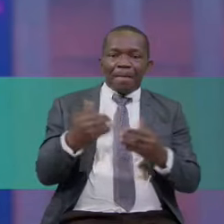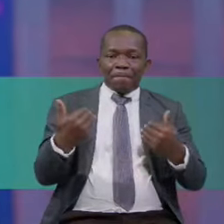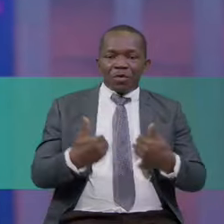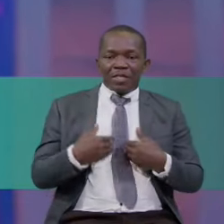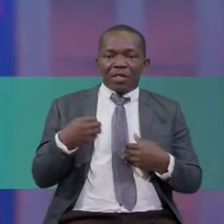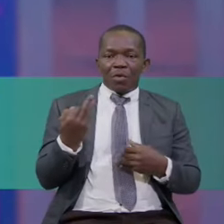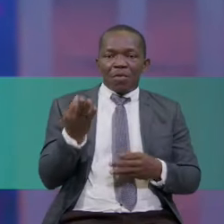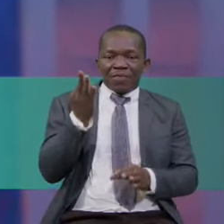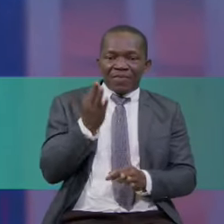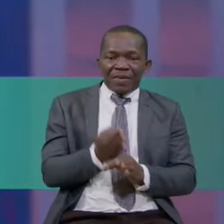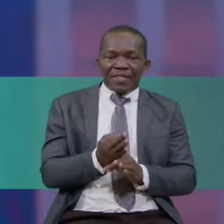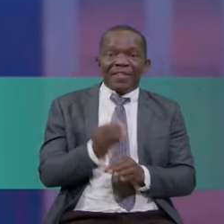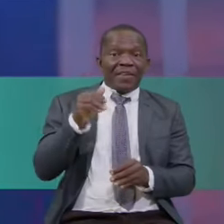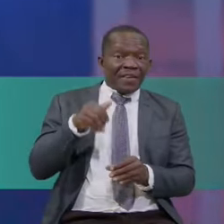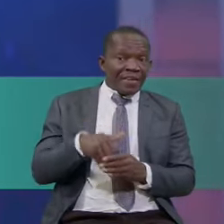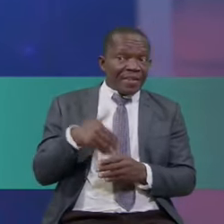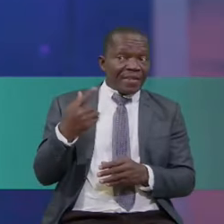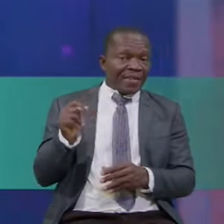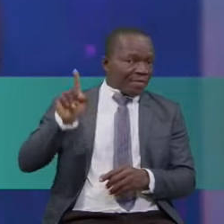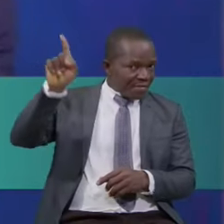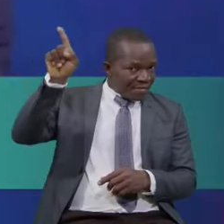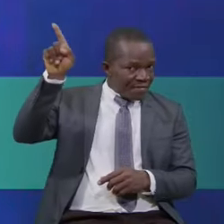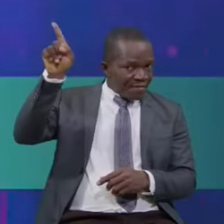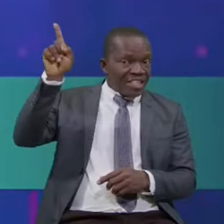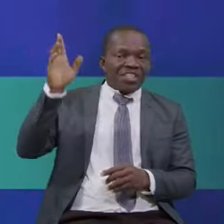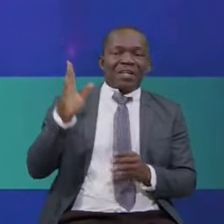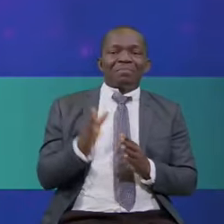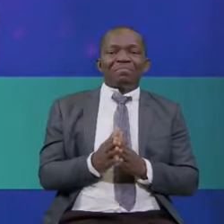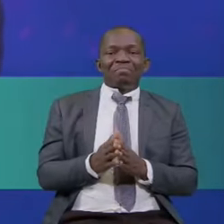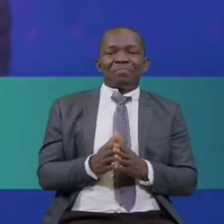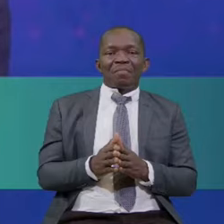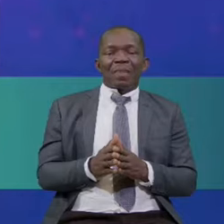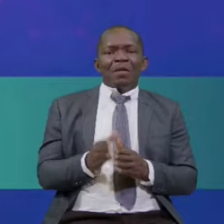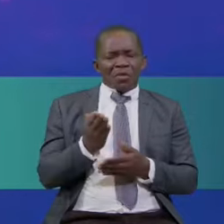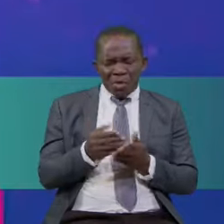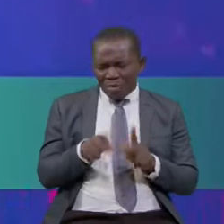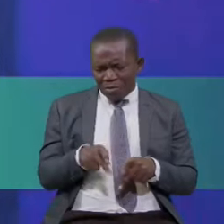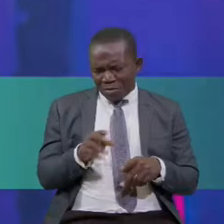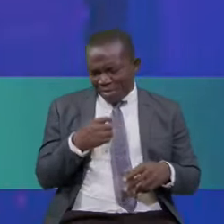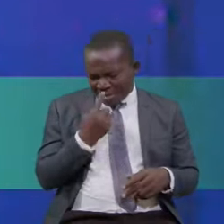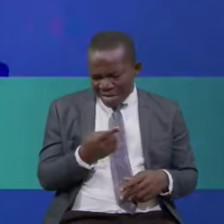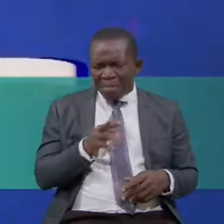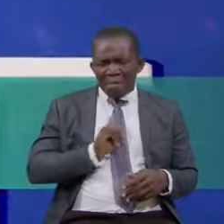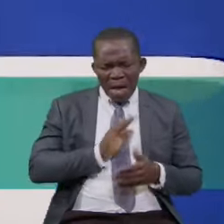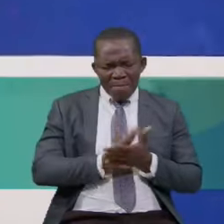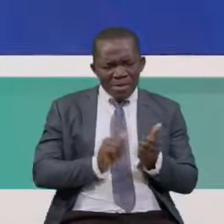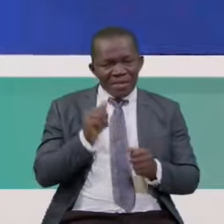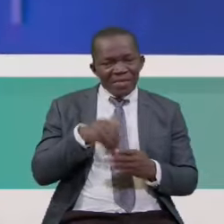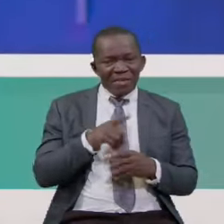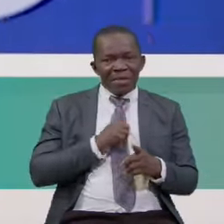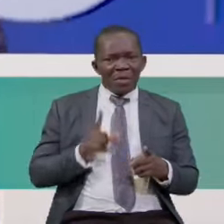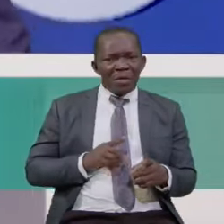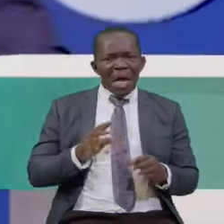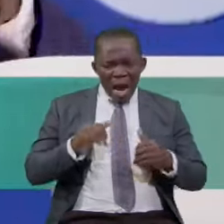consommateur au consommateur du consommateur d' ah oh je crois au Seigneur comment est-ce que je vais bien